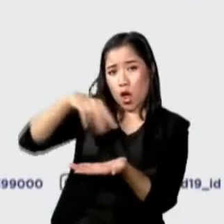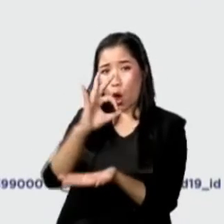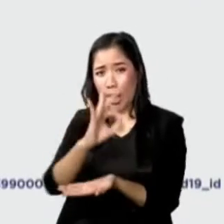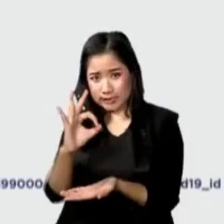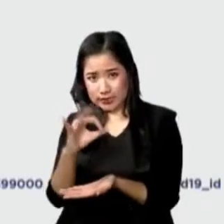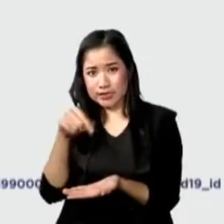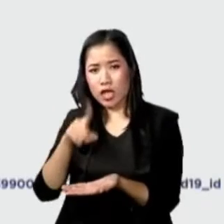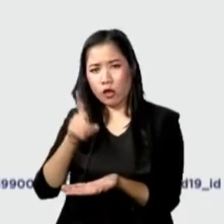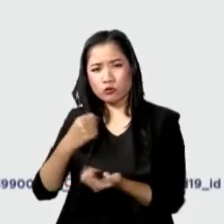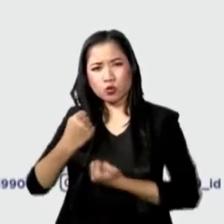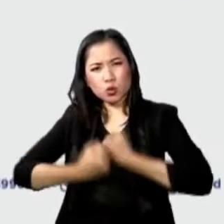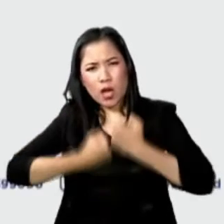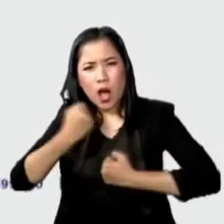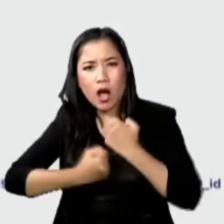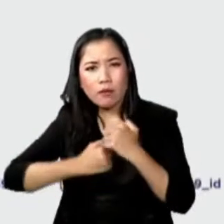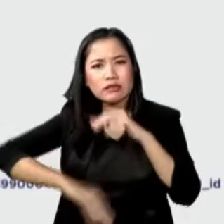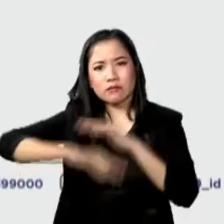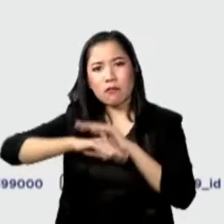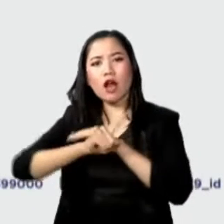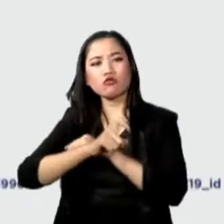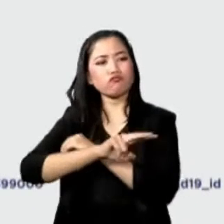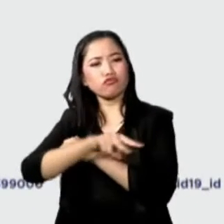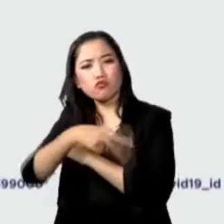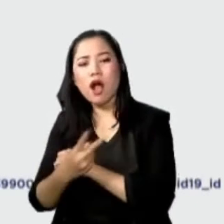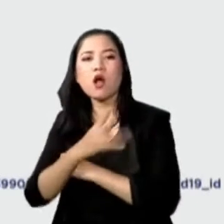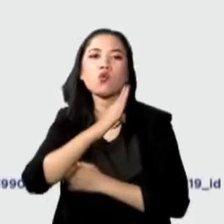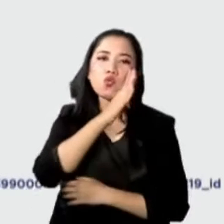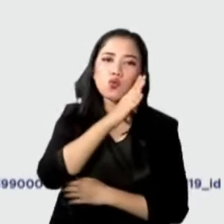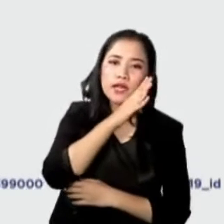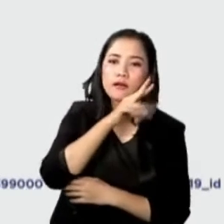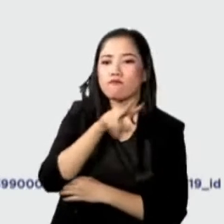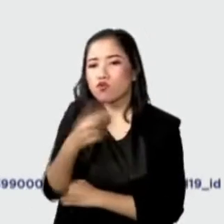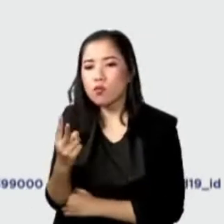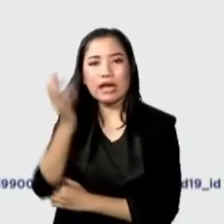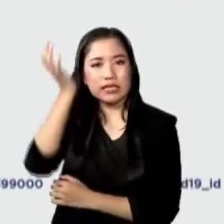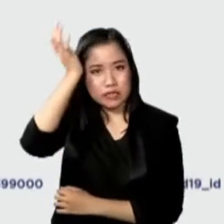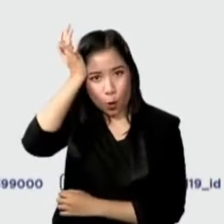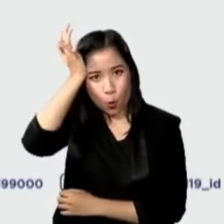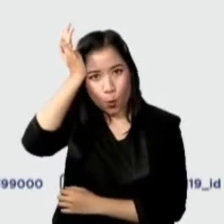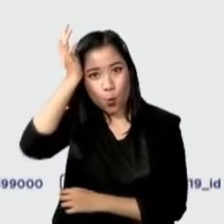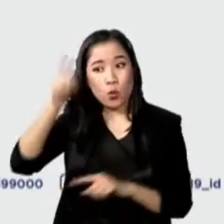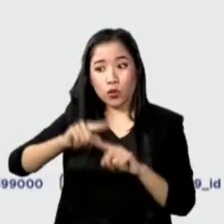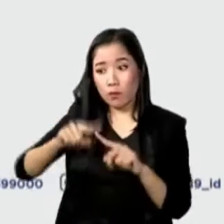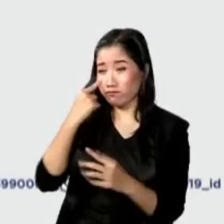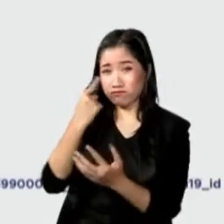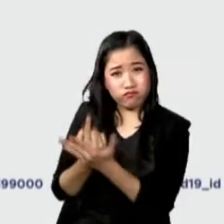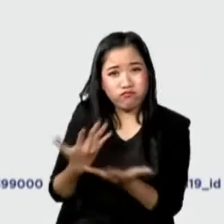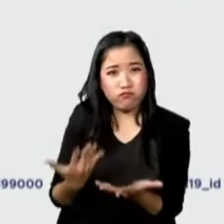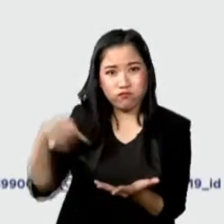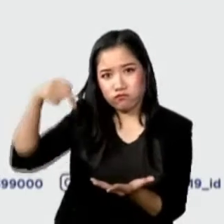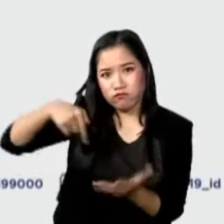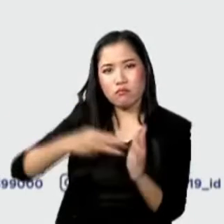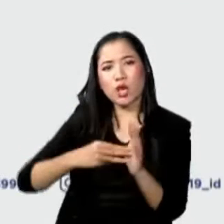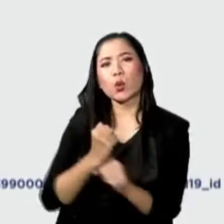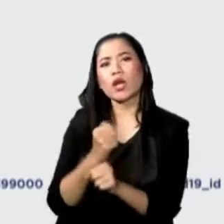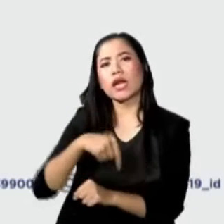untuk berupaya maksimal agar segera berpindah ke zona kuning dan hijau. Namun, nyatanya, pada minggu